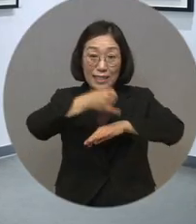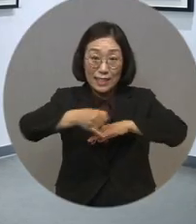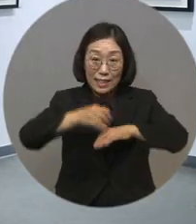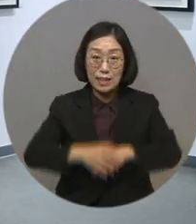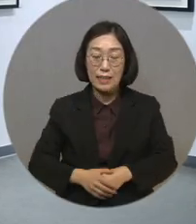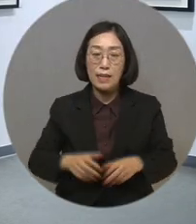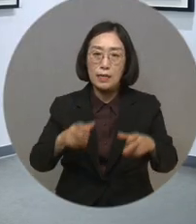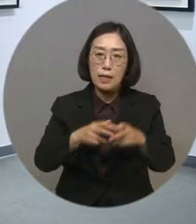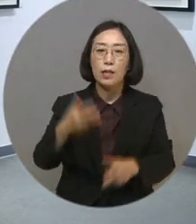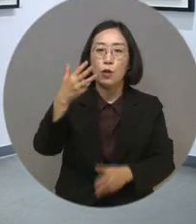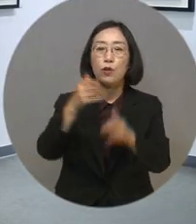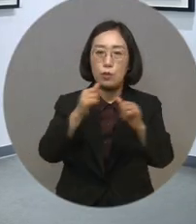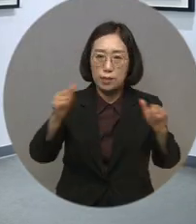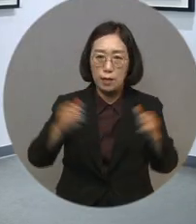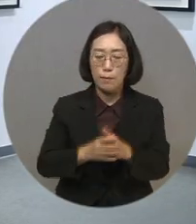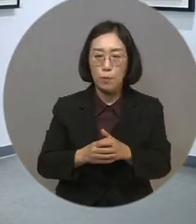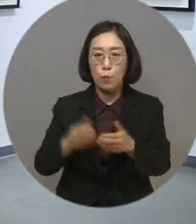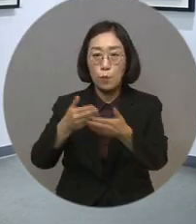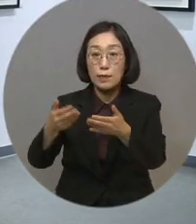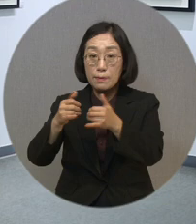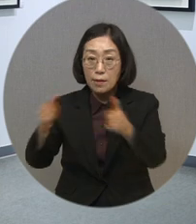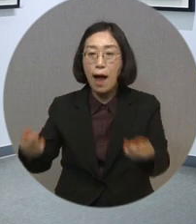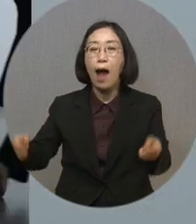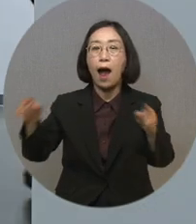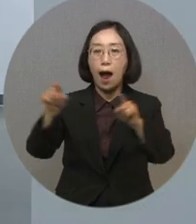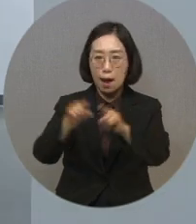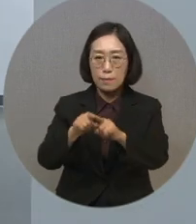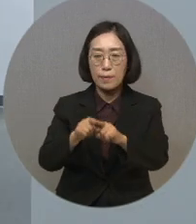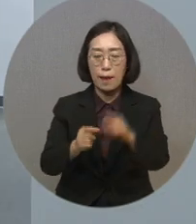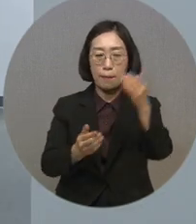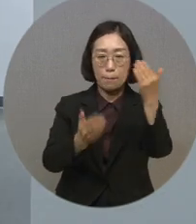8명과 지역 캘리그라피 작가들의 콜라보 전시로